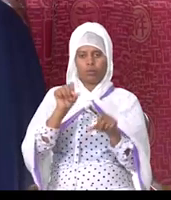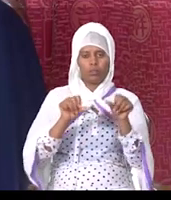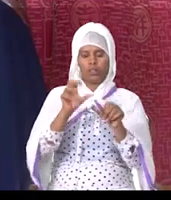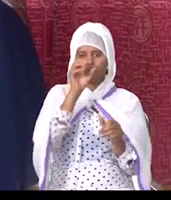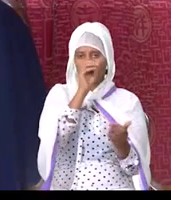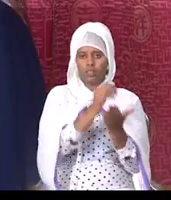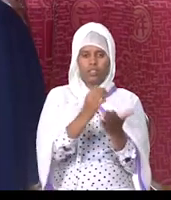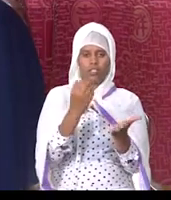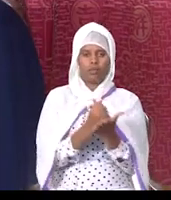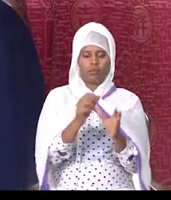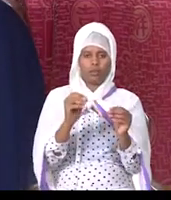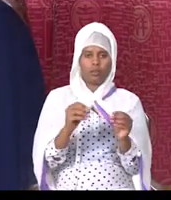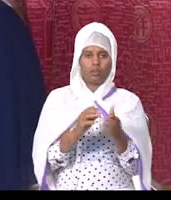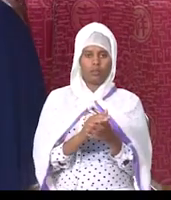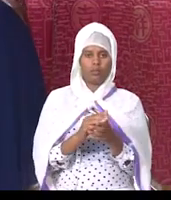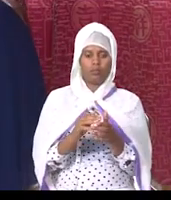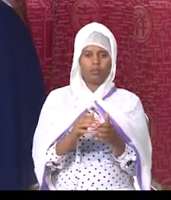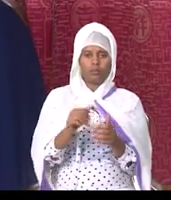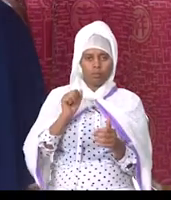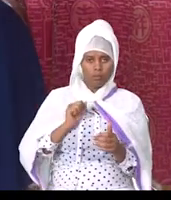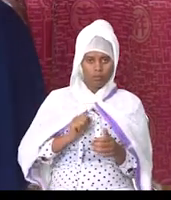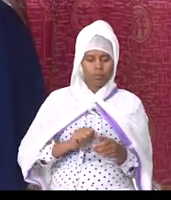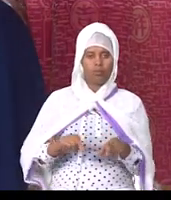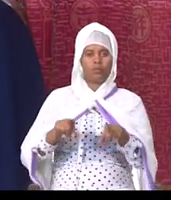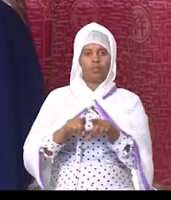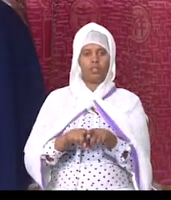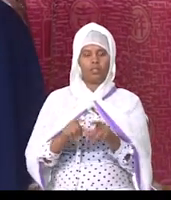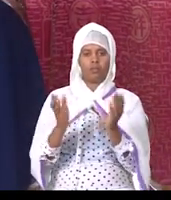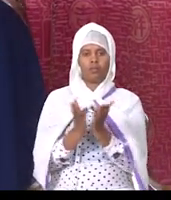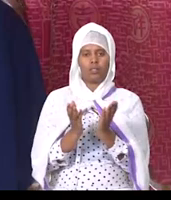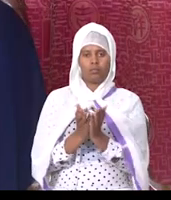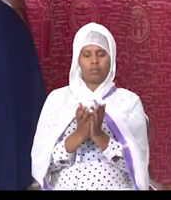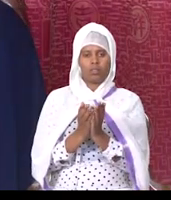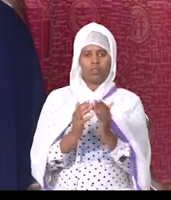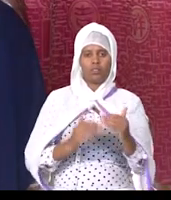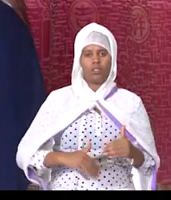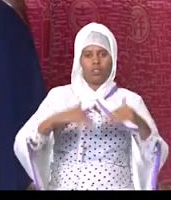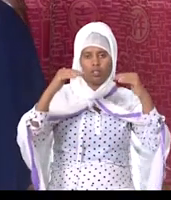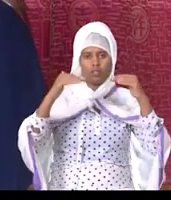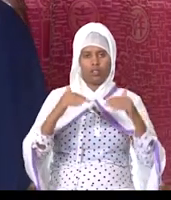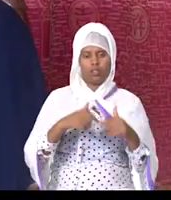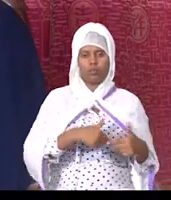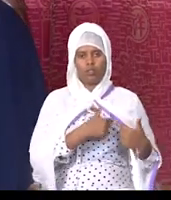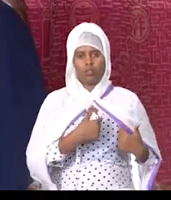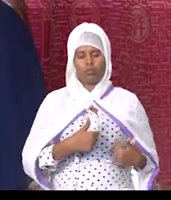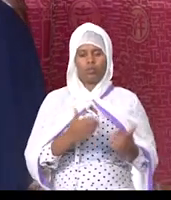ቀሪቦም ብምሕታቶም ምስጢር ረኺቦም ማለት እዩ። ትሕትና ገይሮም ብምቕራቦም ብትምህርቲ ልዕል ኢሎም ማለት እዩ።